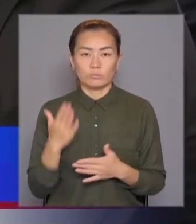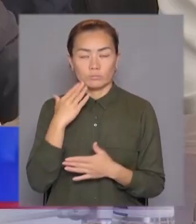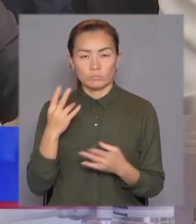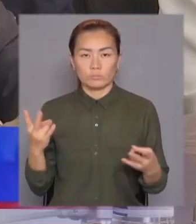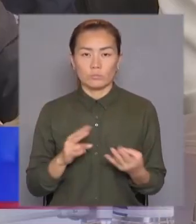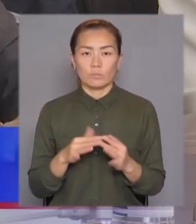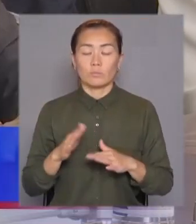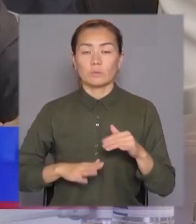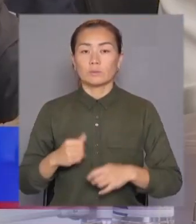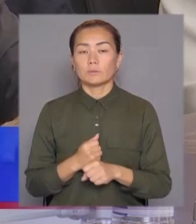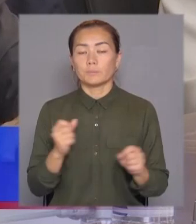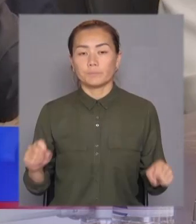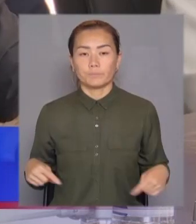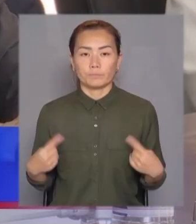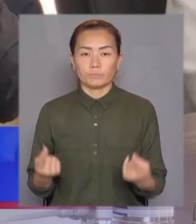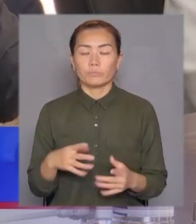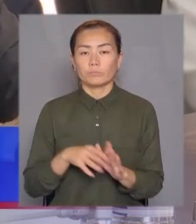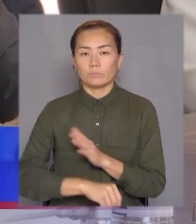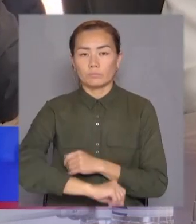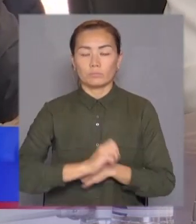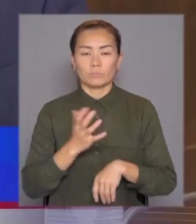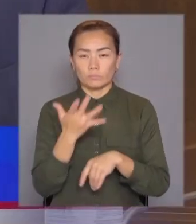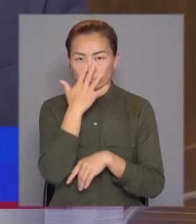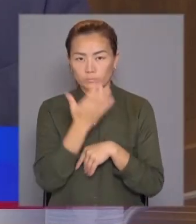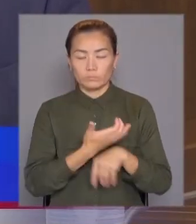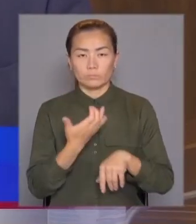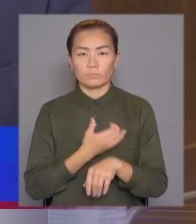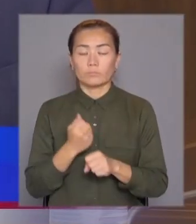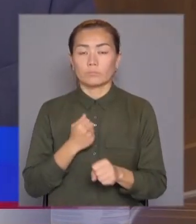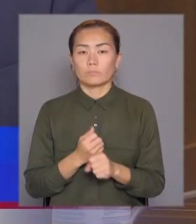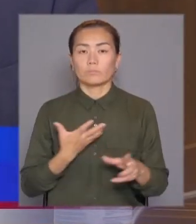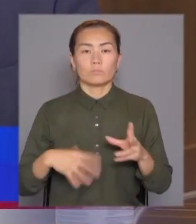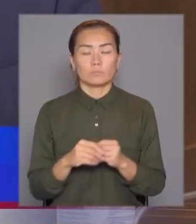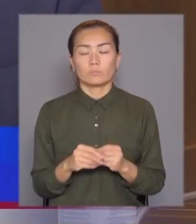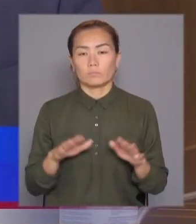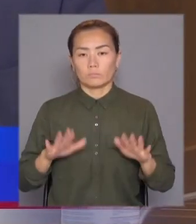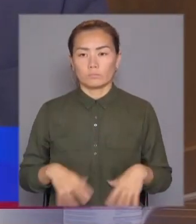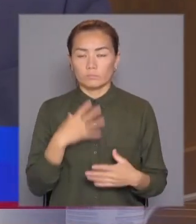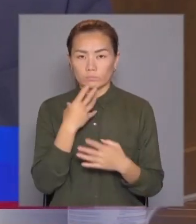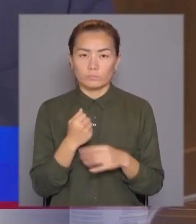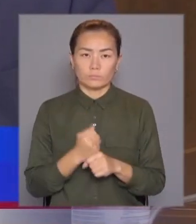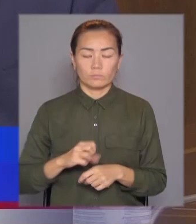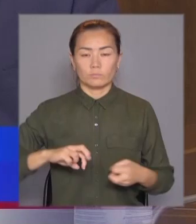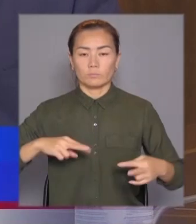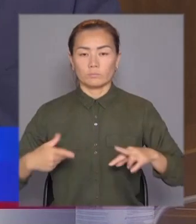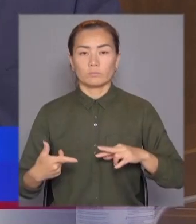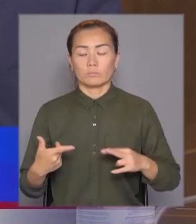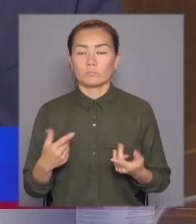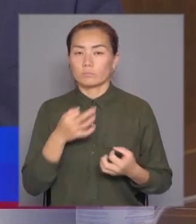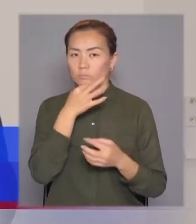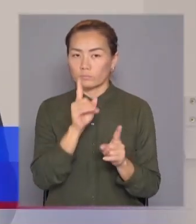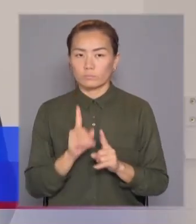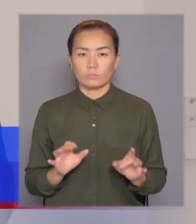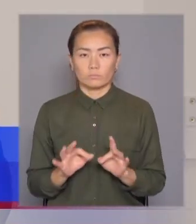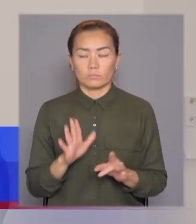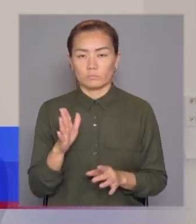жеңілдету, ауыл шаруашылығын дамыту, оның ішінде сырттан келетін импорттық тауарлардың орнын отандық өнімдермен алмастыратын кез